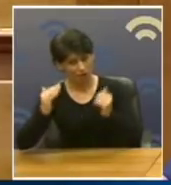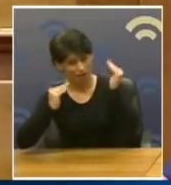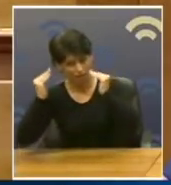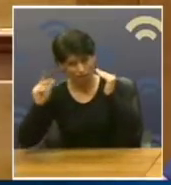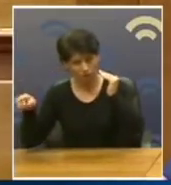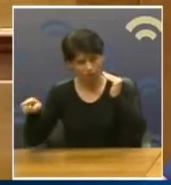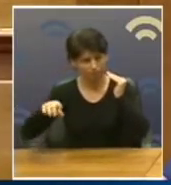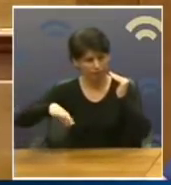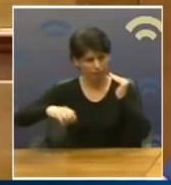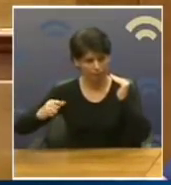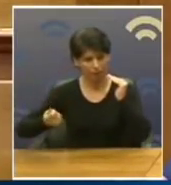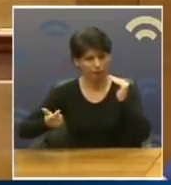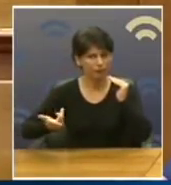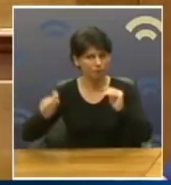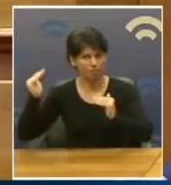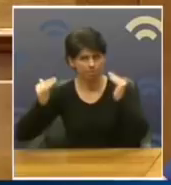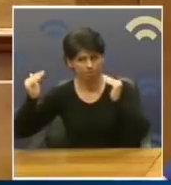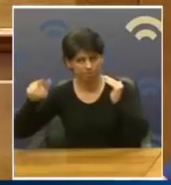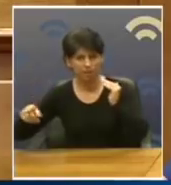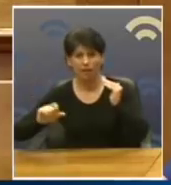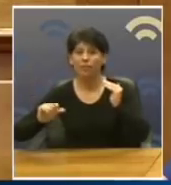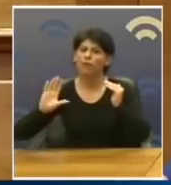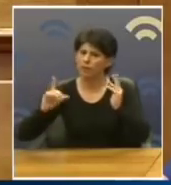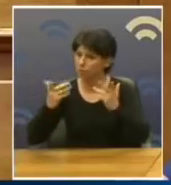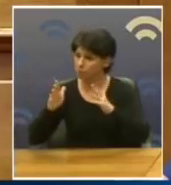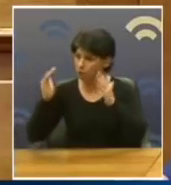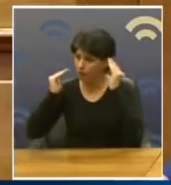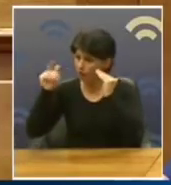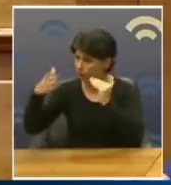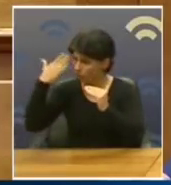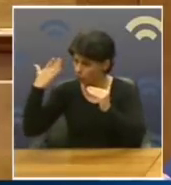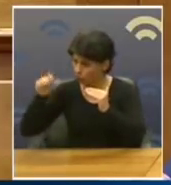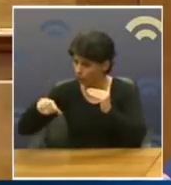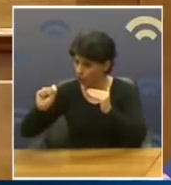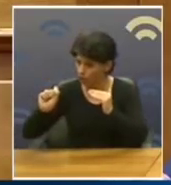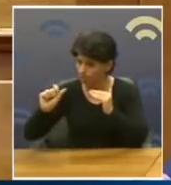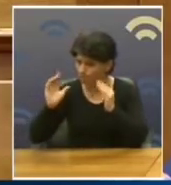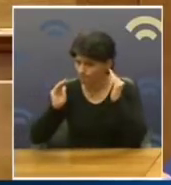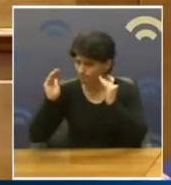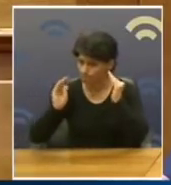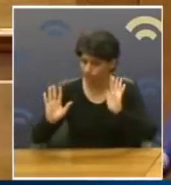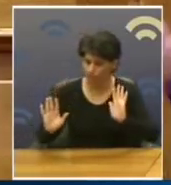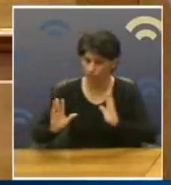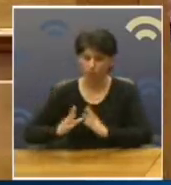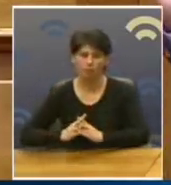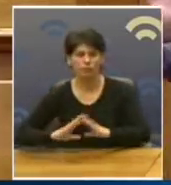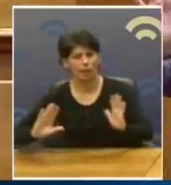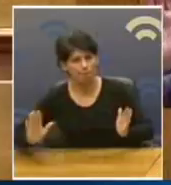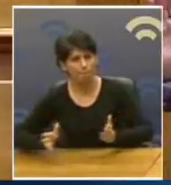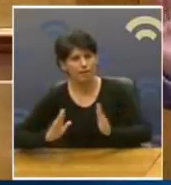πάση περιπτώσει, αν δεν φοβάστε, για την αθωότητα υπουργών σας στις κυβερνήσεις σας? Εν πάση